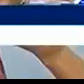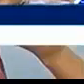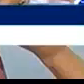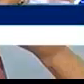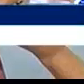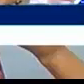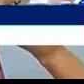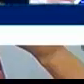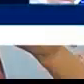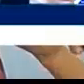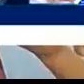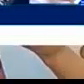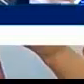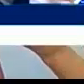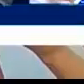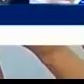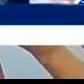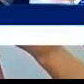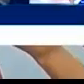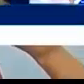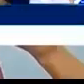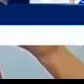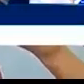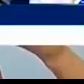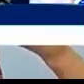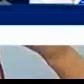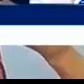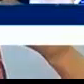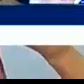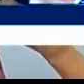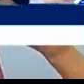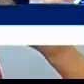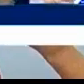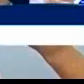sa greșeală este că ea tardiv se adresează la medic. Al doua, considerând că